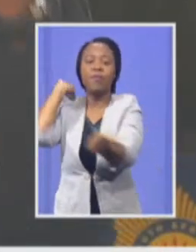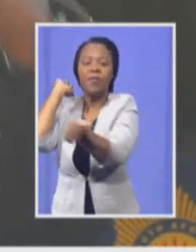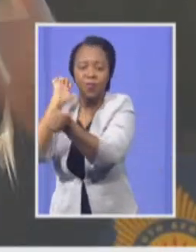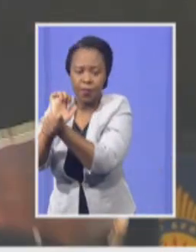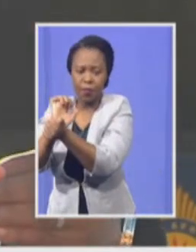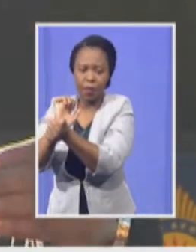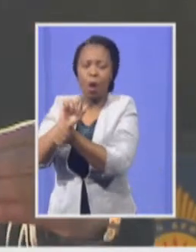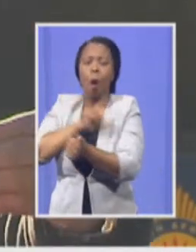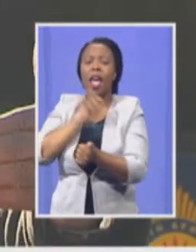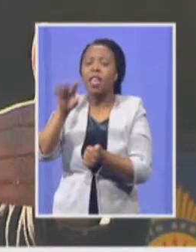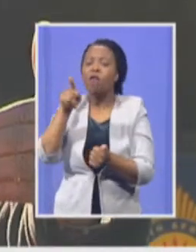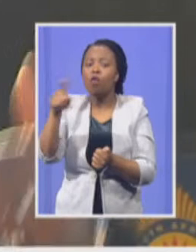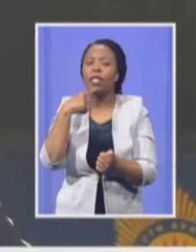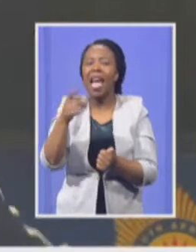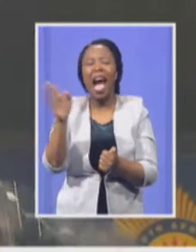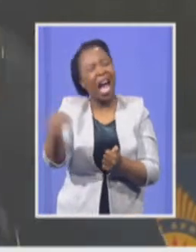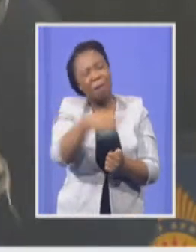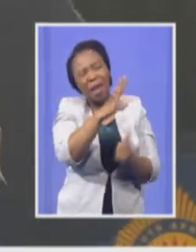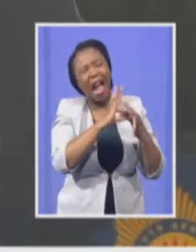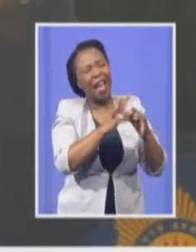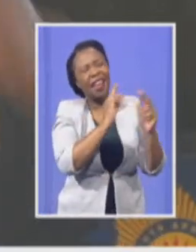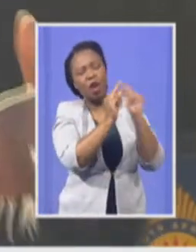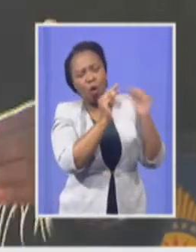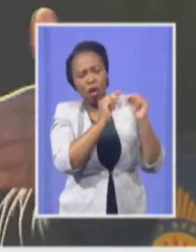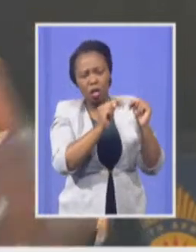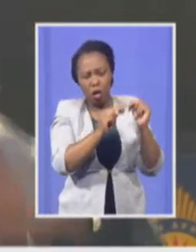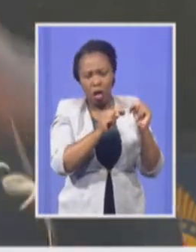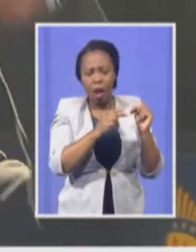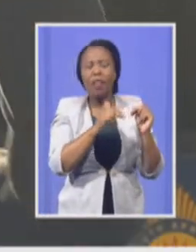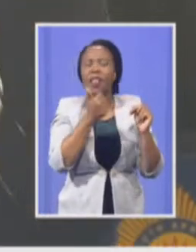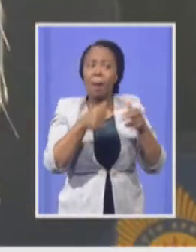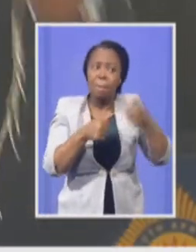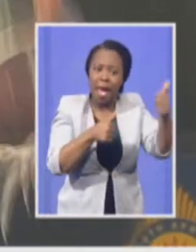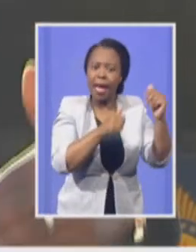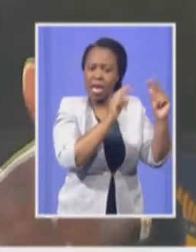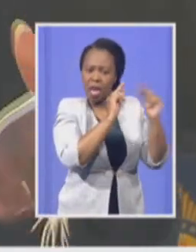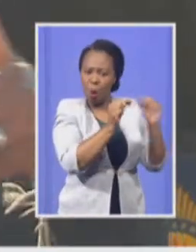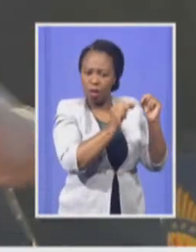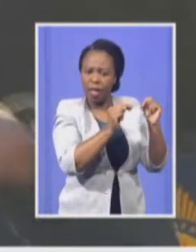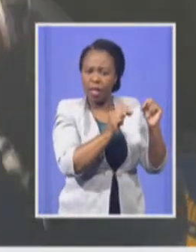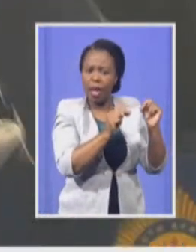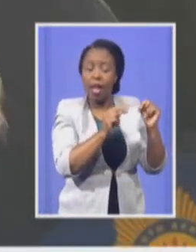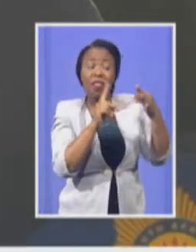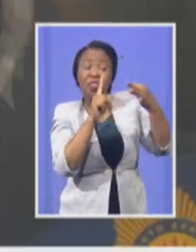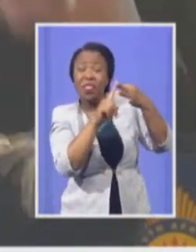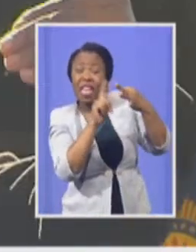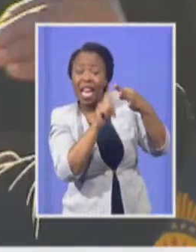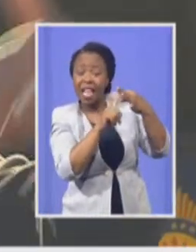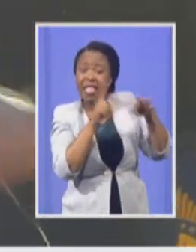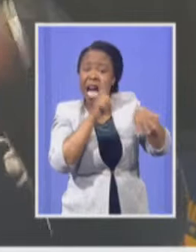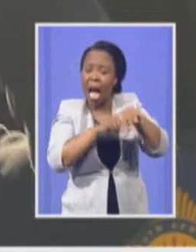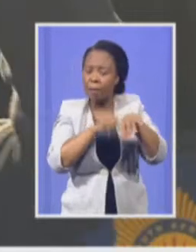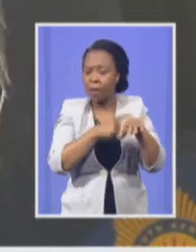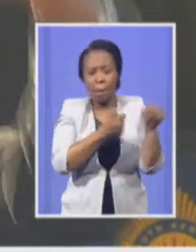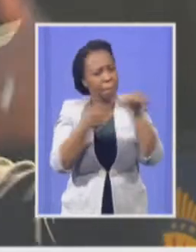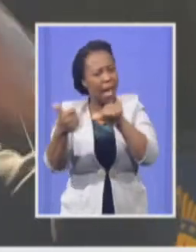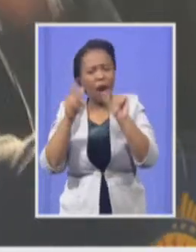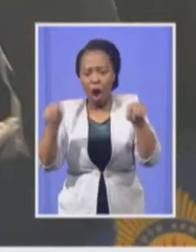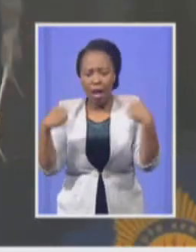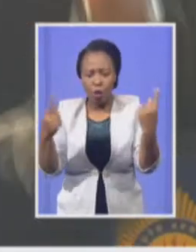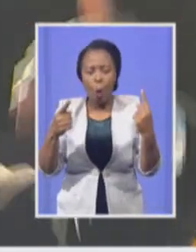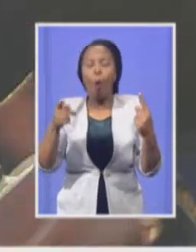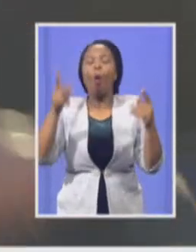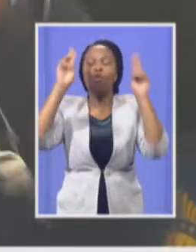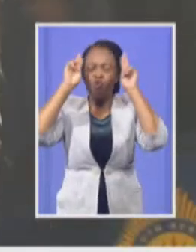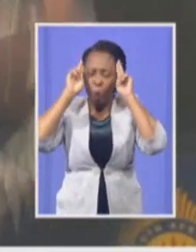akayo negotiator uphinde akathi ayo negotiator akazubuye okwesithathu uzobe sefile leyo mbongo lahlala